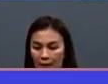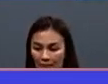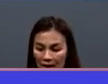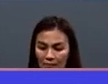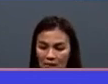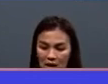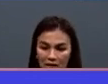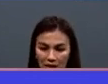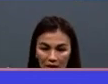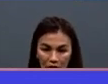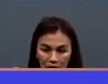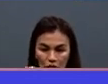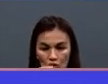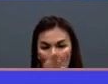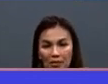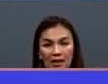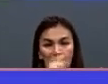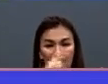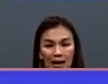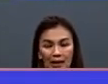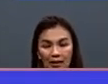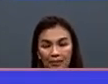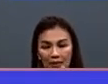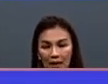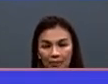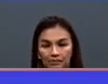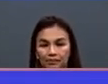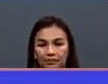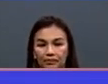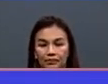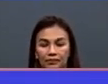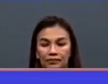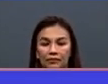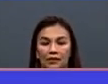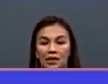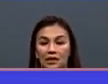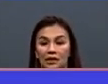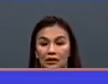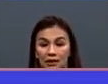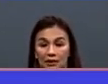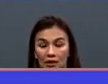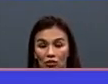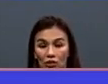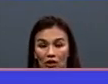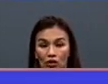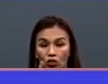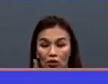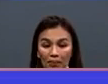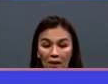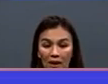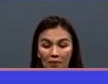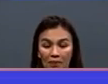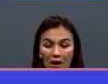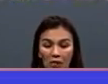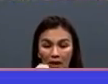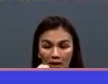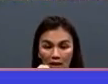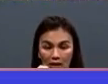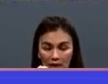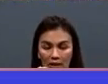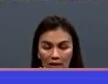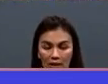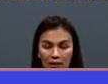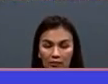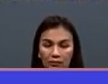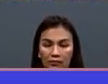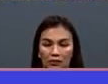คะนอกจากความพร้อมด้านโครงสร้างพื้นฐานต่างๆแล้วนะคะที่รัฐบาลนั้นทั้งเร่งสร้างเร่งเชื้อเชิญให้มันลงทุนนะ